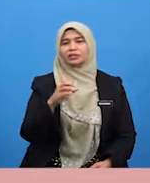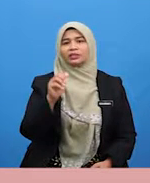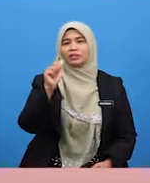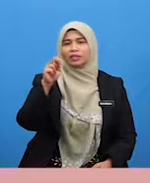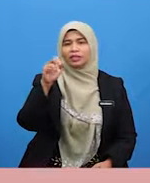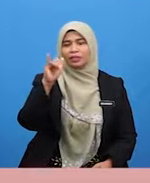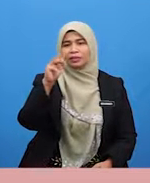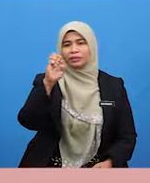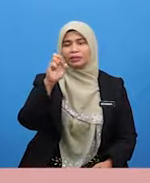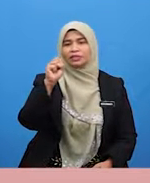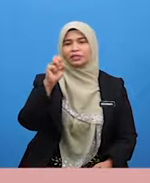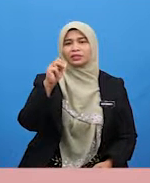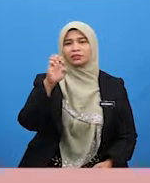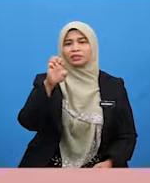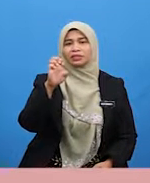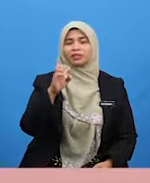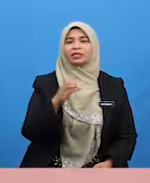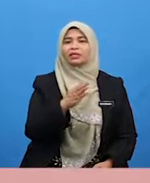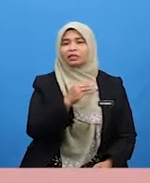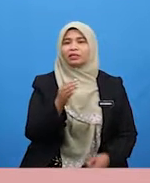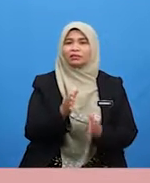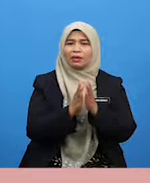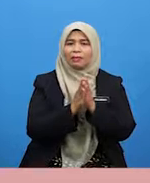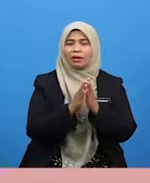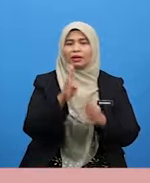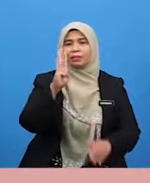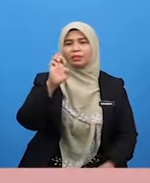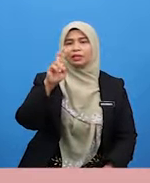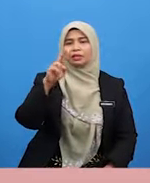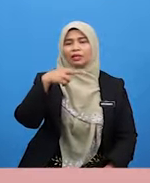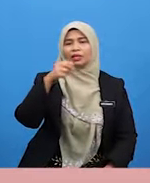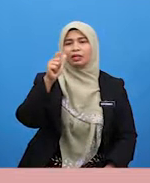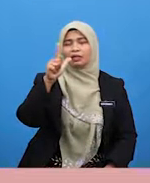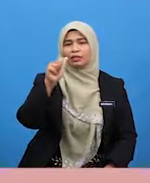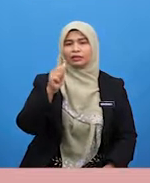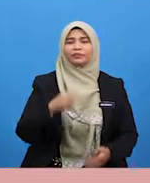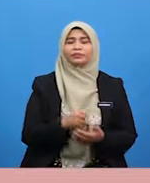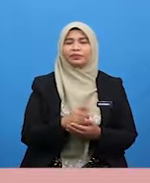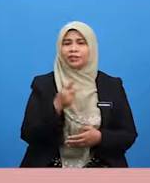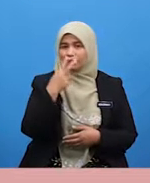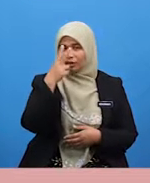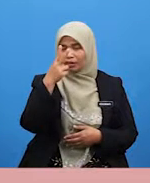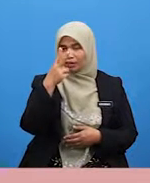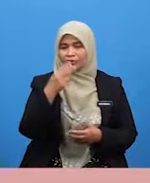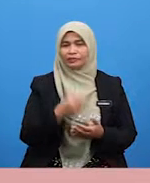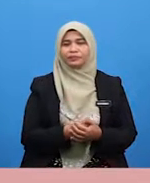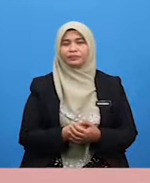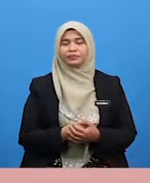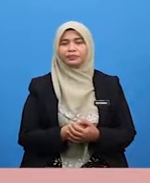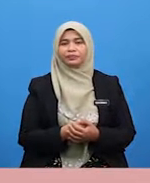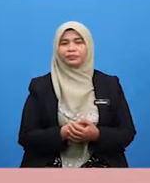animisme, agama Hanif dan penyembahan berhala. Kita kaji satu persatu tentang agama